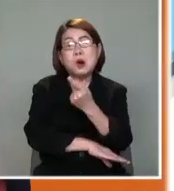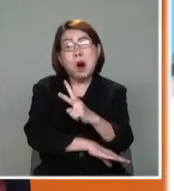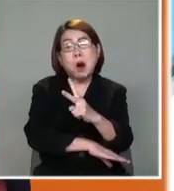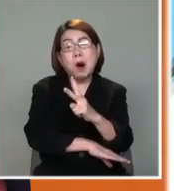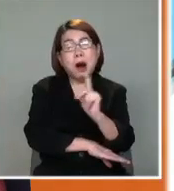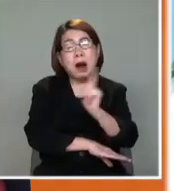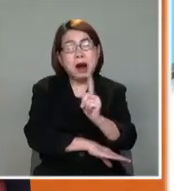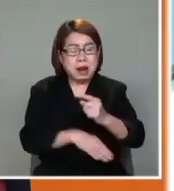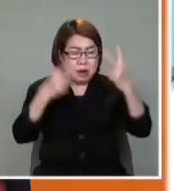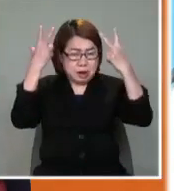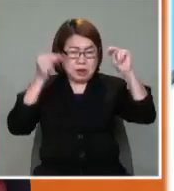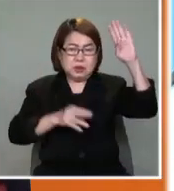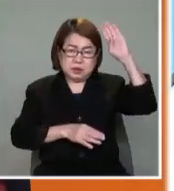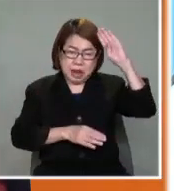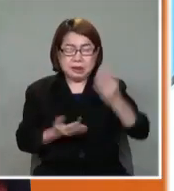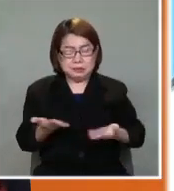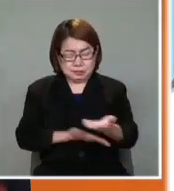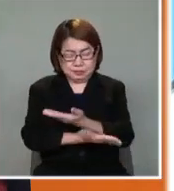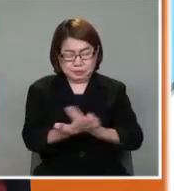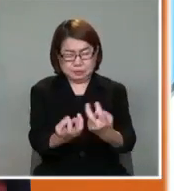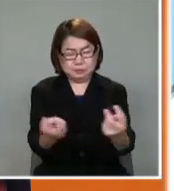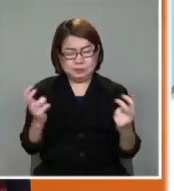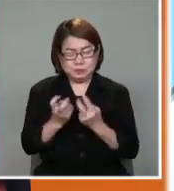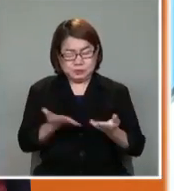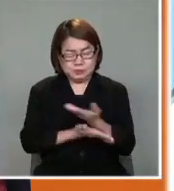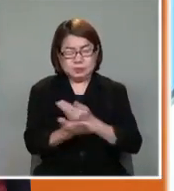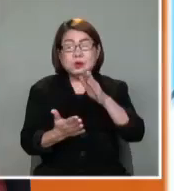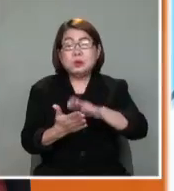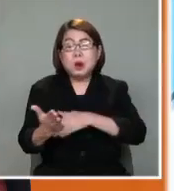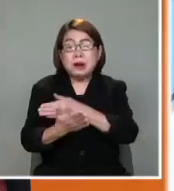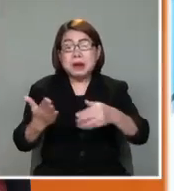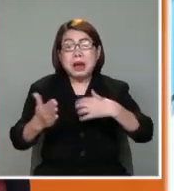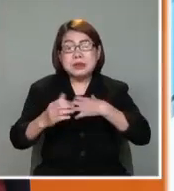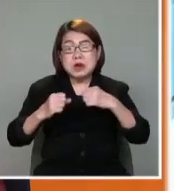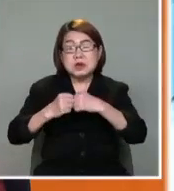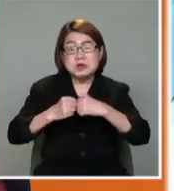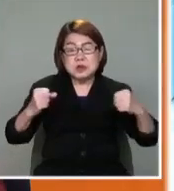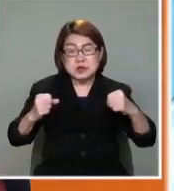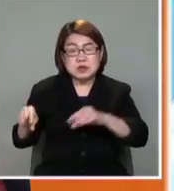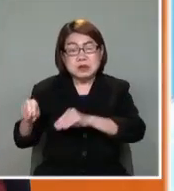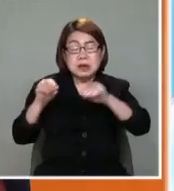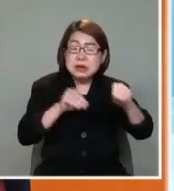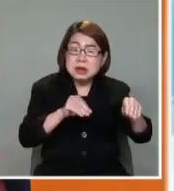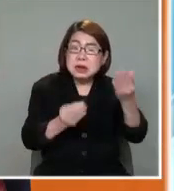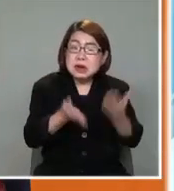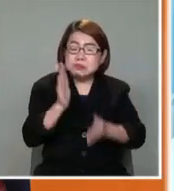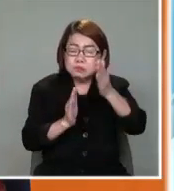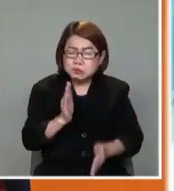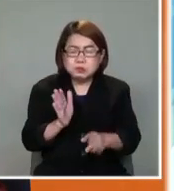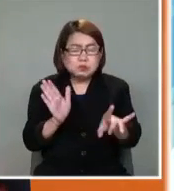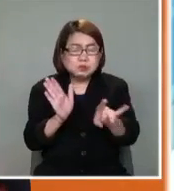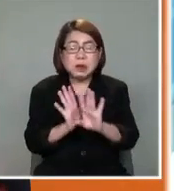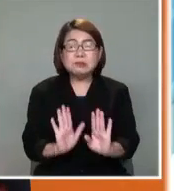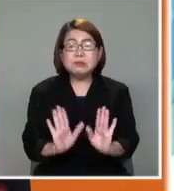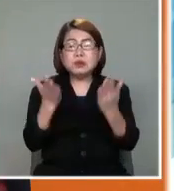จารณาว่าจะมีมาตรการอย่างไรจะขยายอายุพ.ร.ก.ฉุกเฉินออกไปหรือไม่หรือว่าจะสิ้นสุดมาตรการแค่นี้นะคะหลายฝ่ายก็เฝ้าจับต